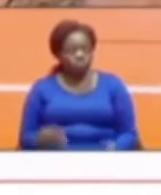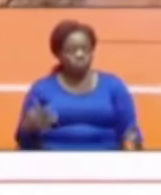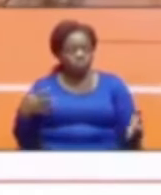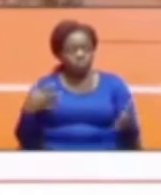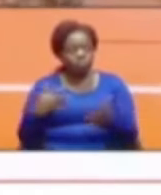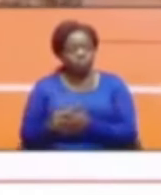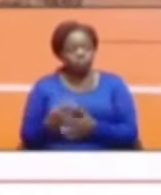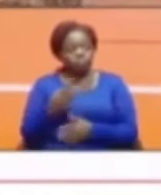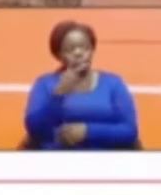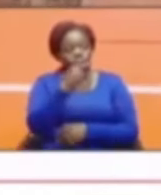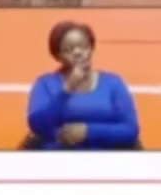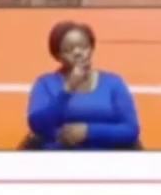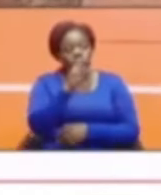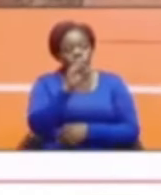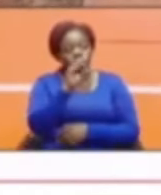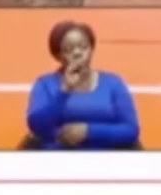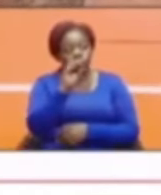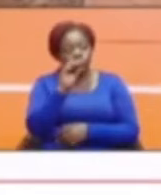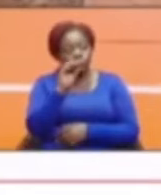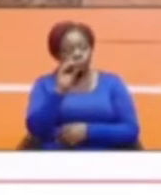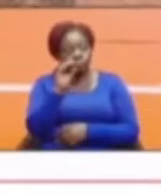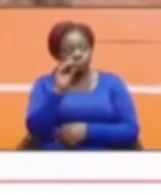mu 2000